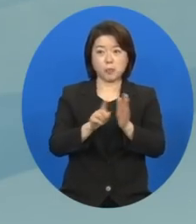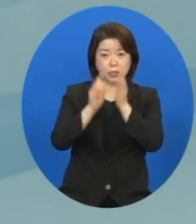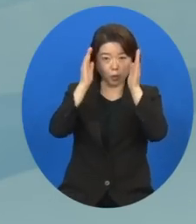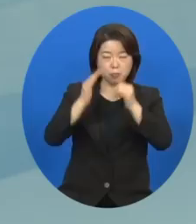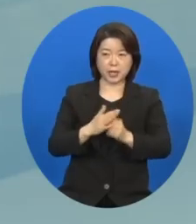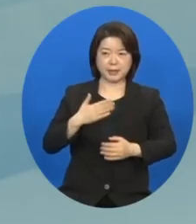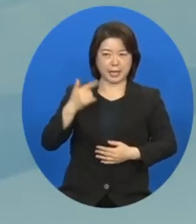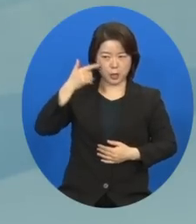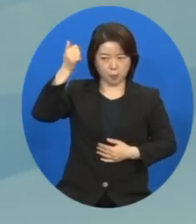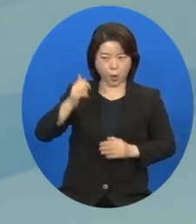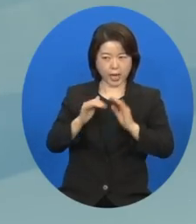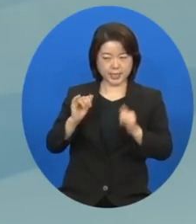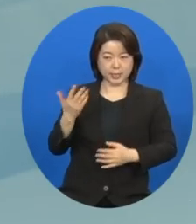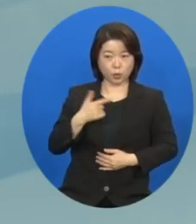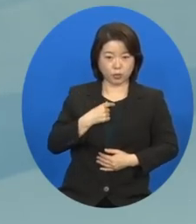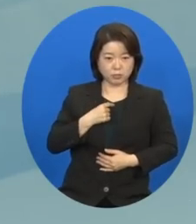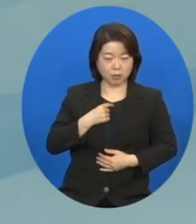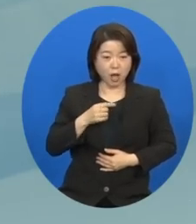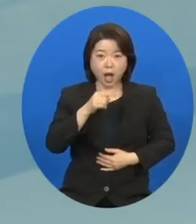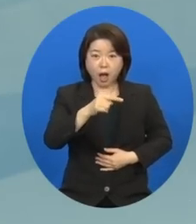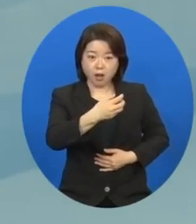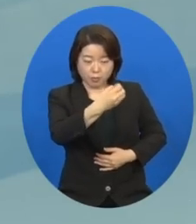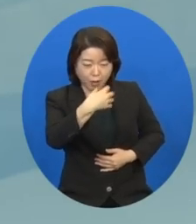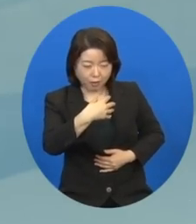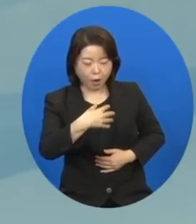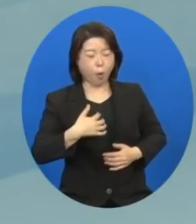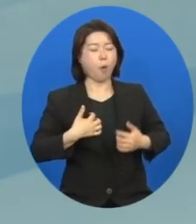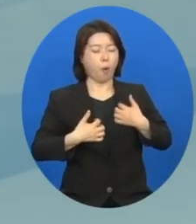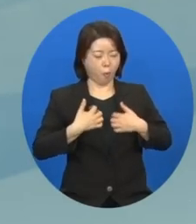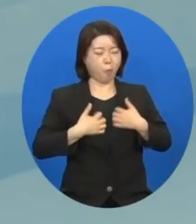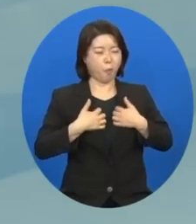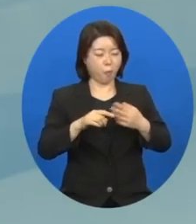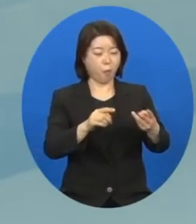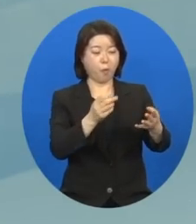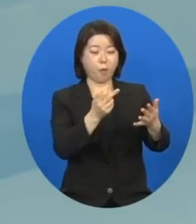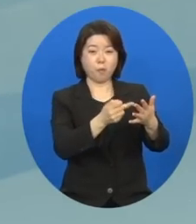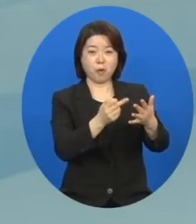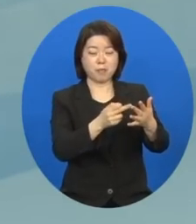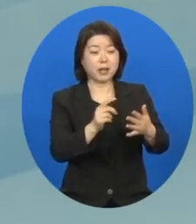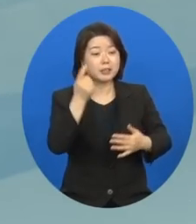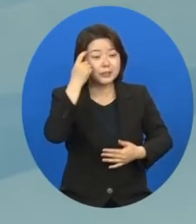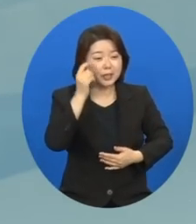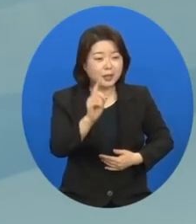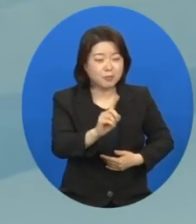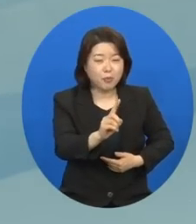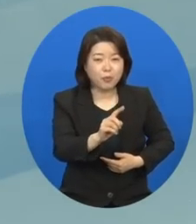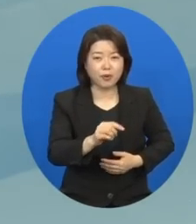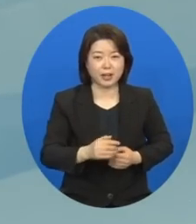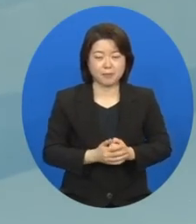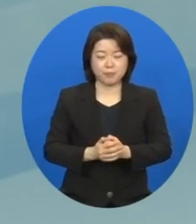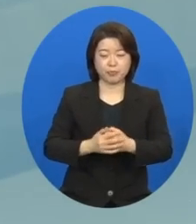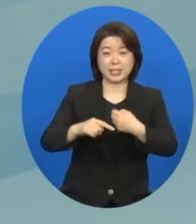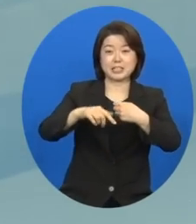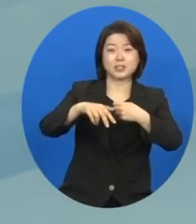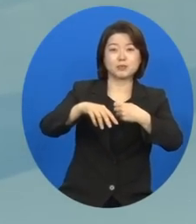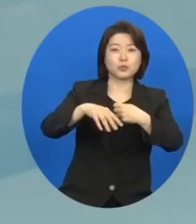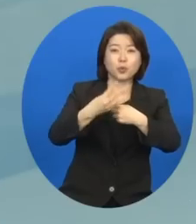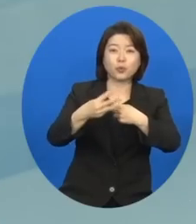목회자가 되겠다는 겁니다. 그것도 너무 기뻤어요. 그래서 이제 막내가 이제 어떤 생각을 갖고 있나 했더니 이 막내가 이제 초등학교 3학년인데